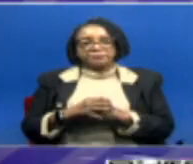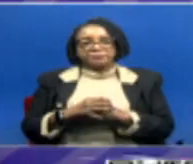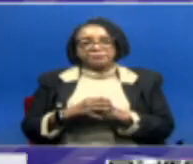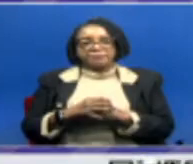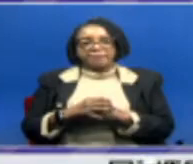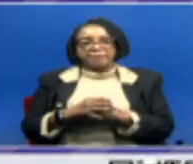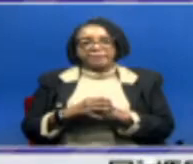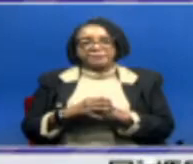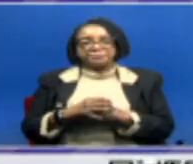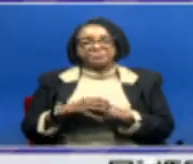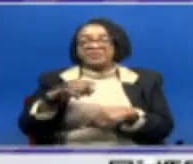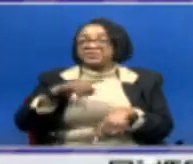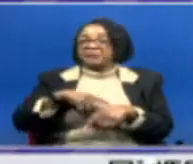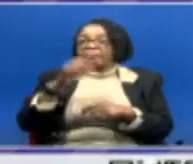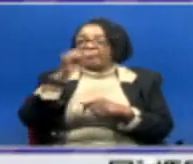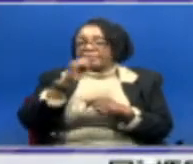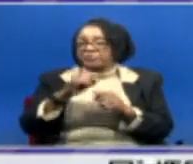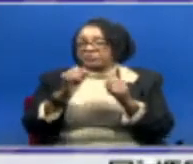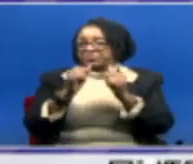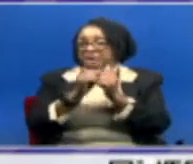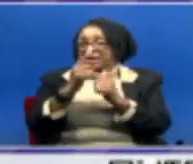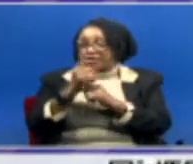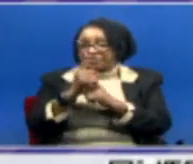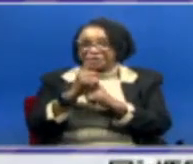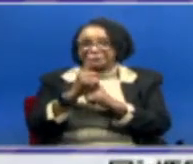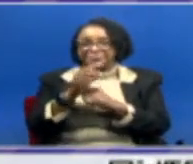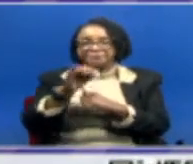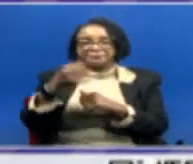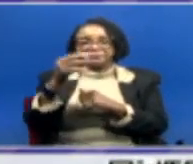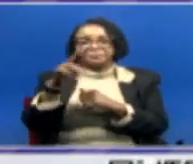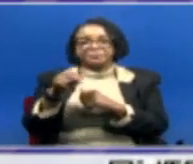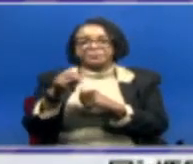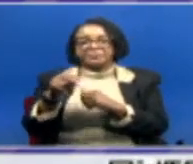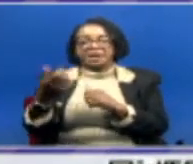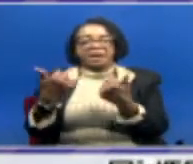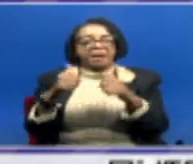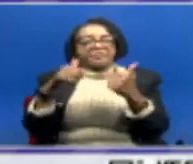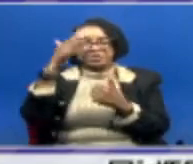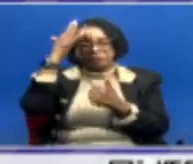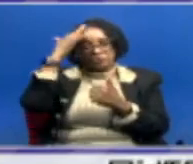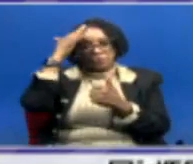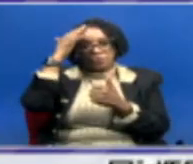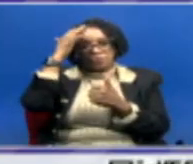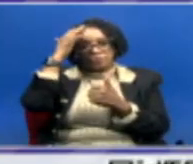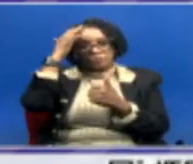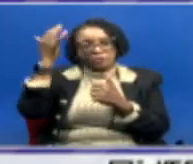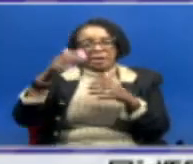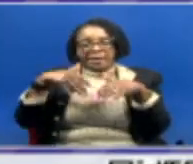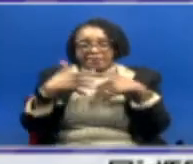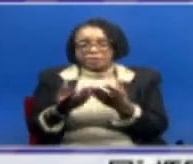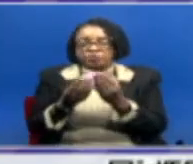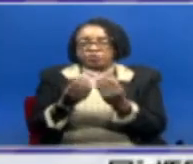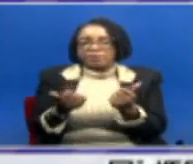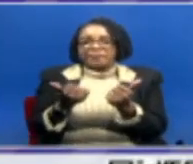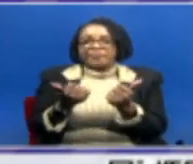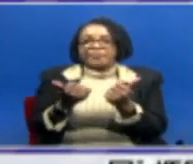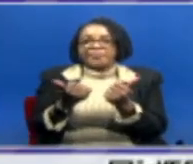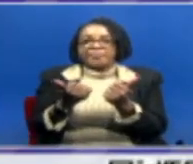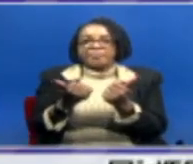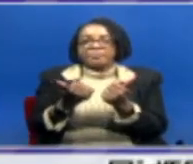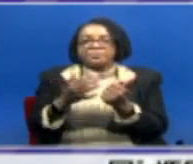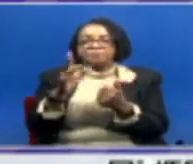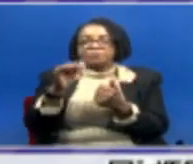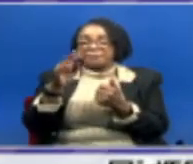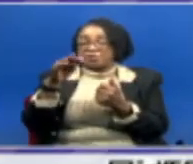Na umri wa miaka 11, John Muthee hakuwahi kujua jinsi ya kutatua fumbo la Rubik's Cube.